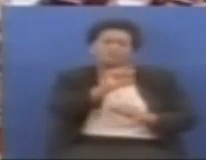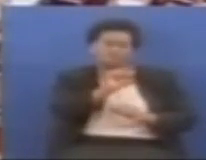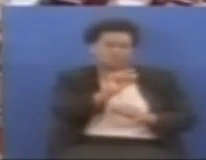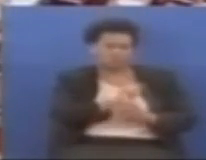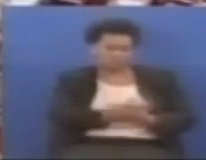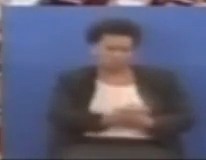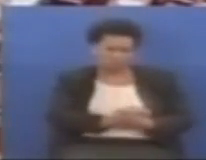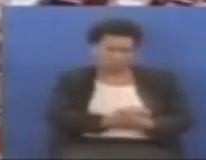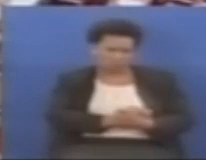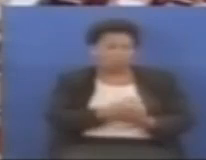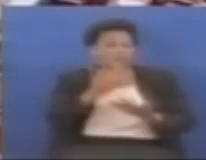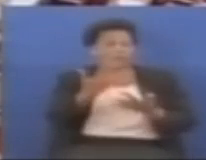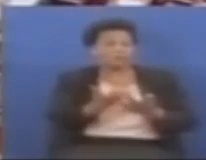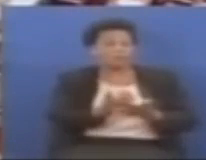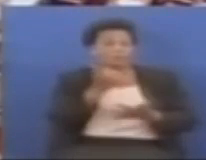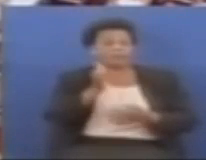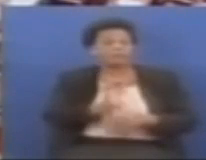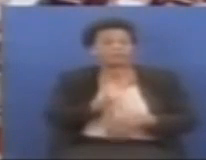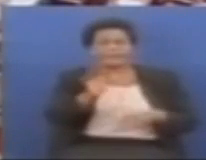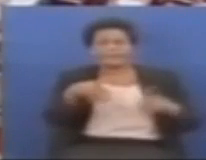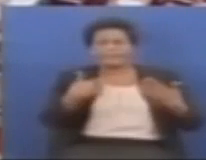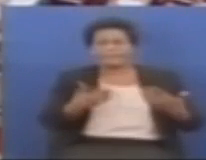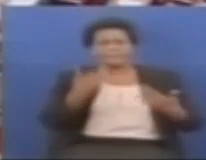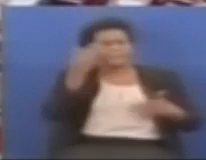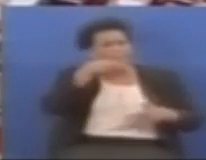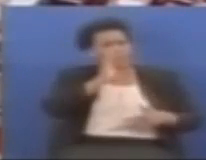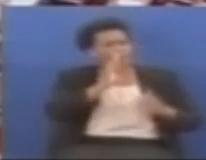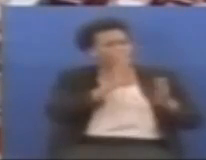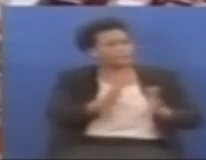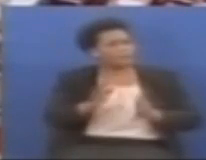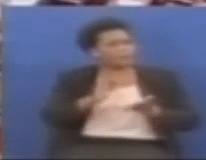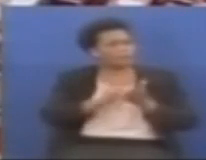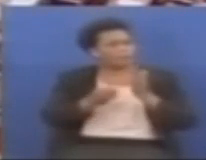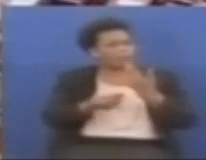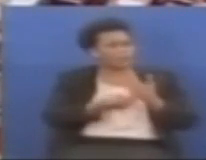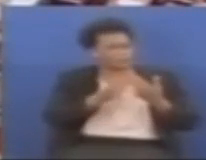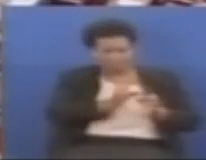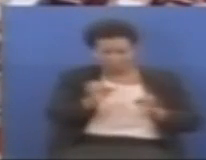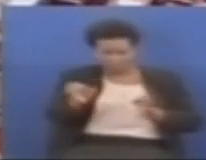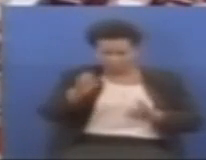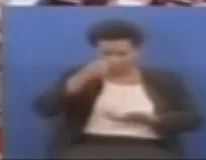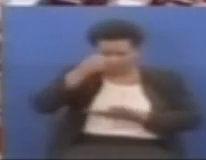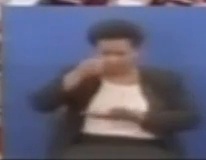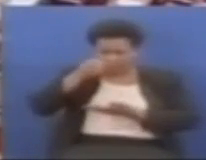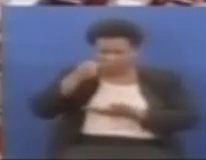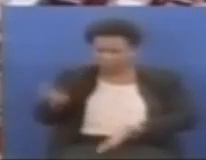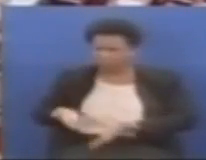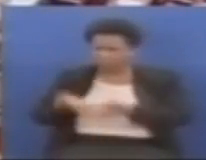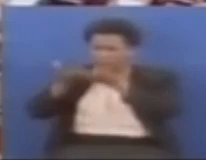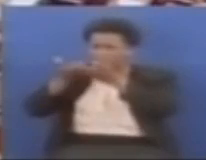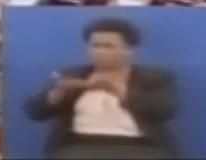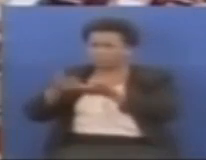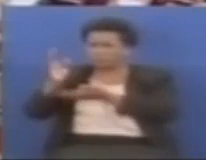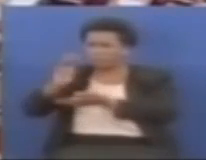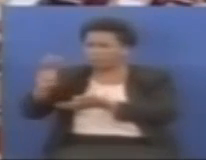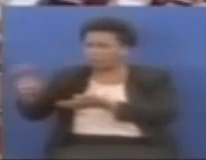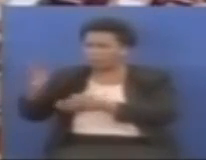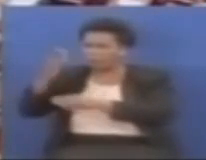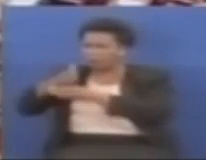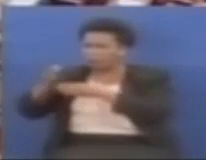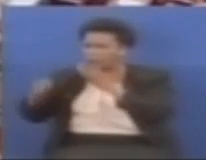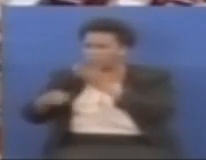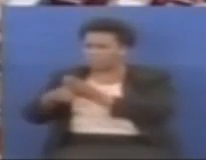Je, serikali ina mkakati gani wa kutenga fedha katika bajeti ili kuzisaidia halmashauri kujenga hospitali? Zimeanza kushiriki moja pia badala